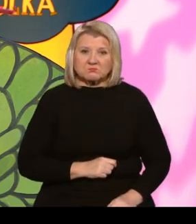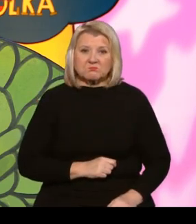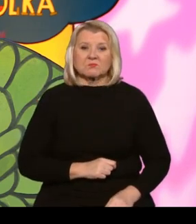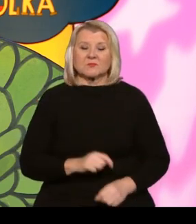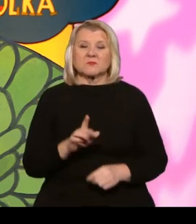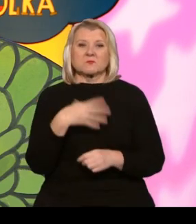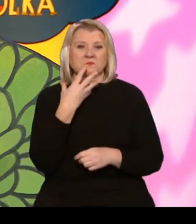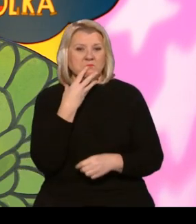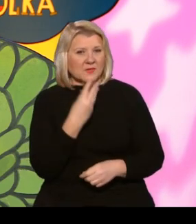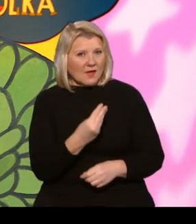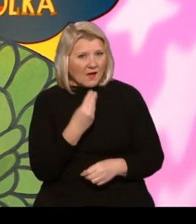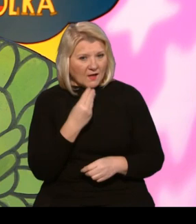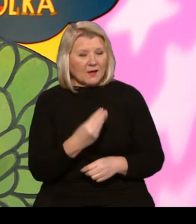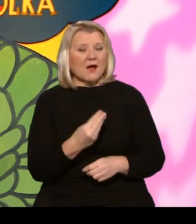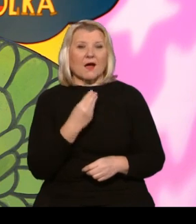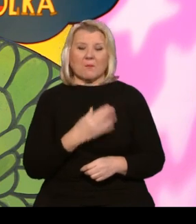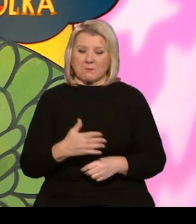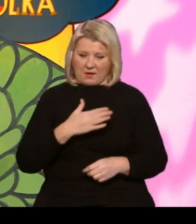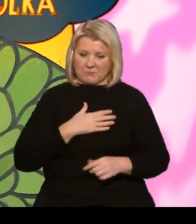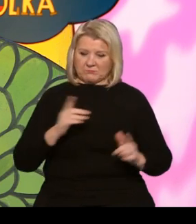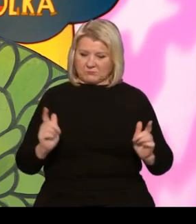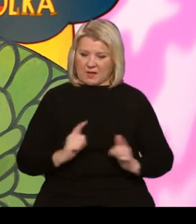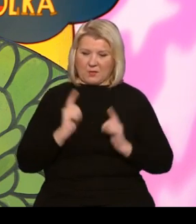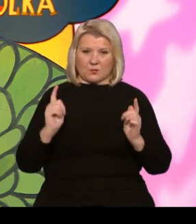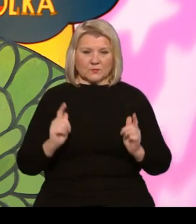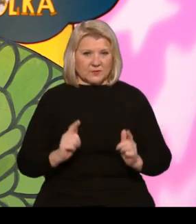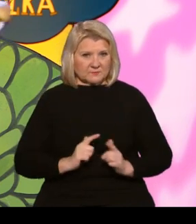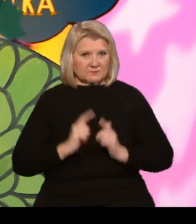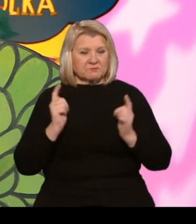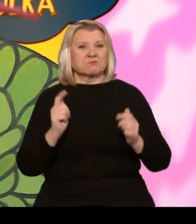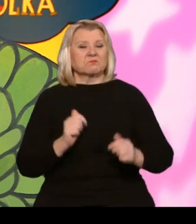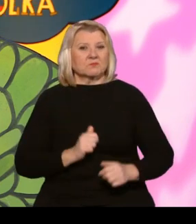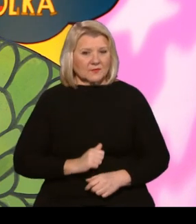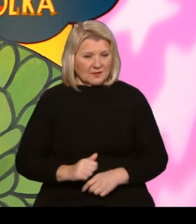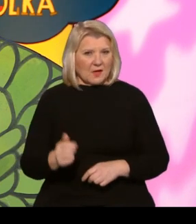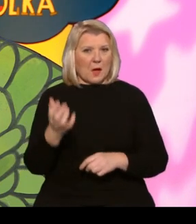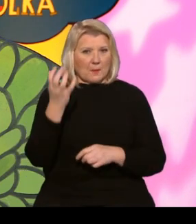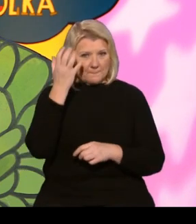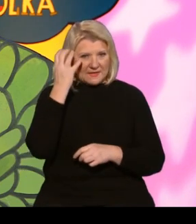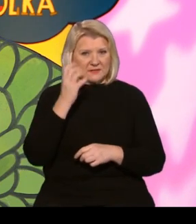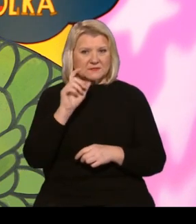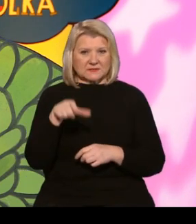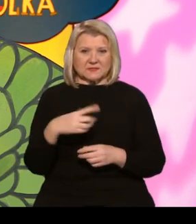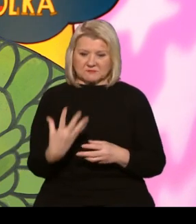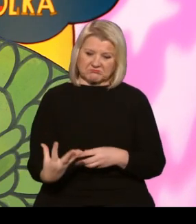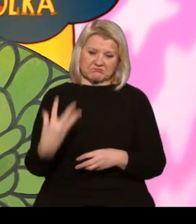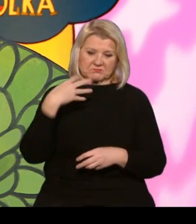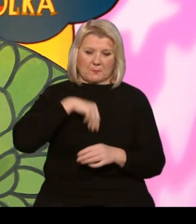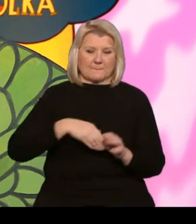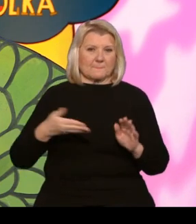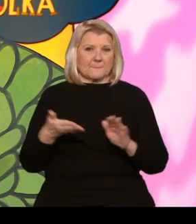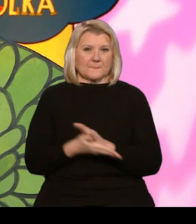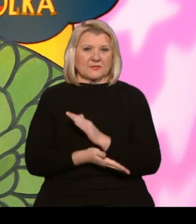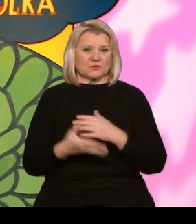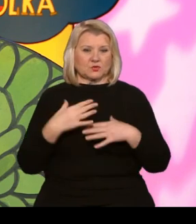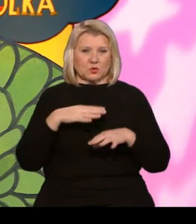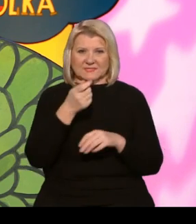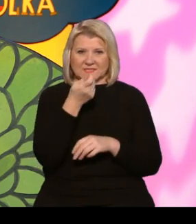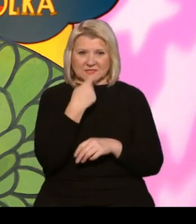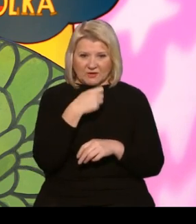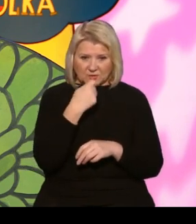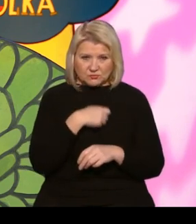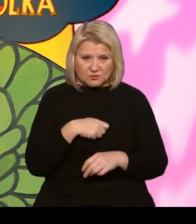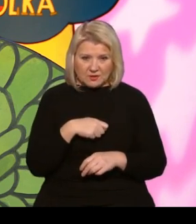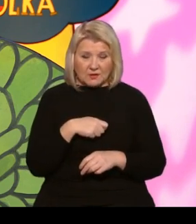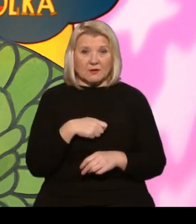Mňám, mňám, to se mám, princeznu si k sváče dám. Draka klepnu